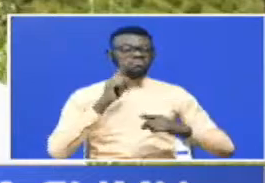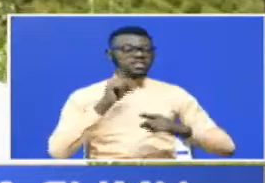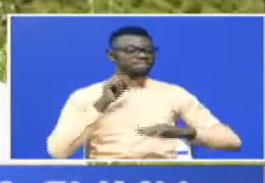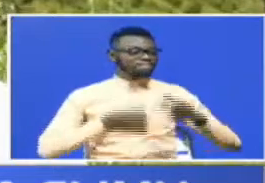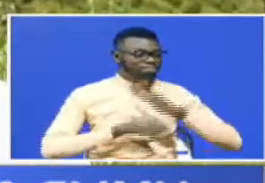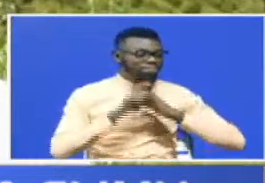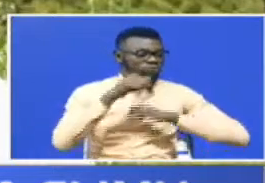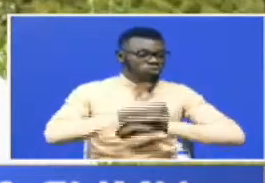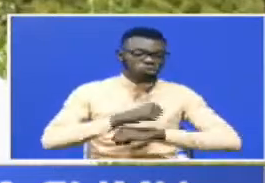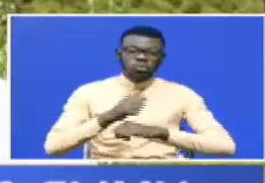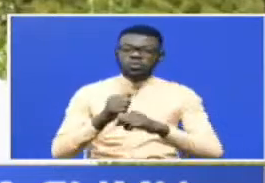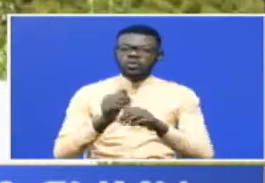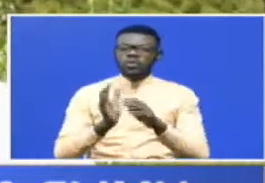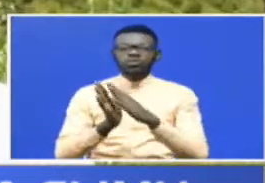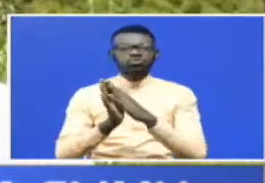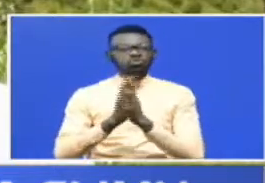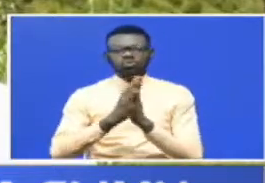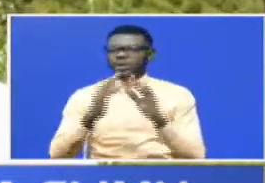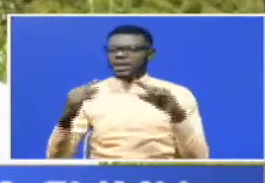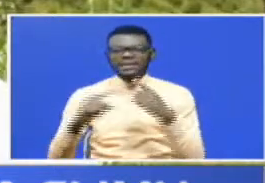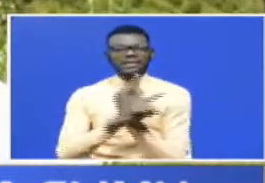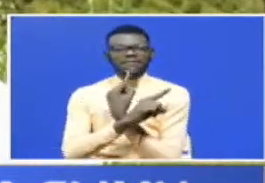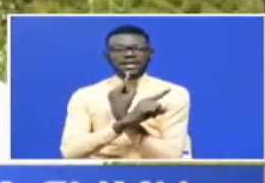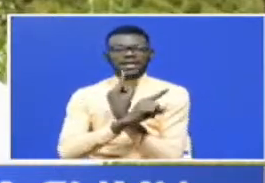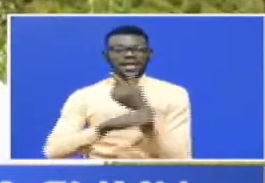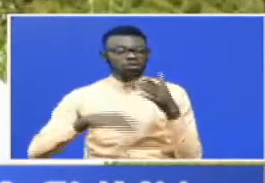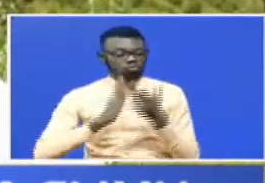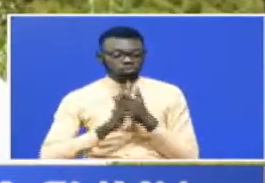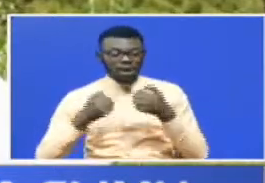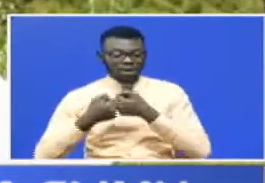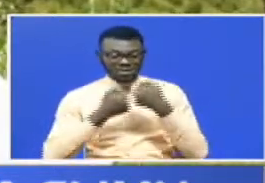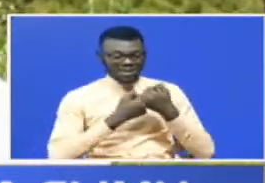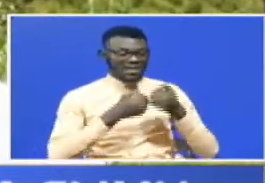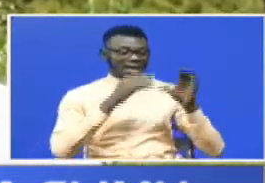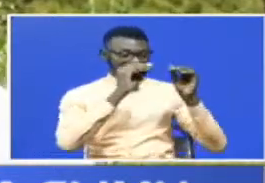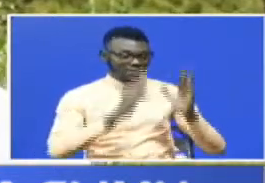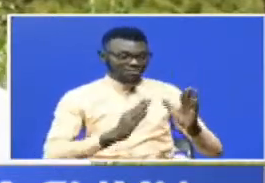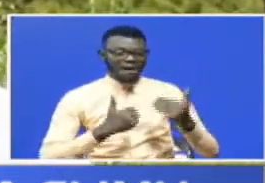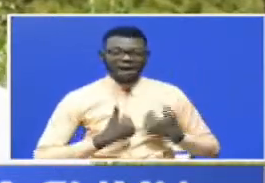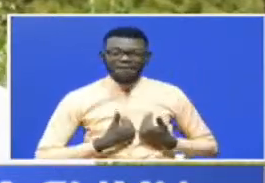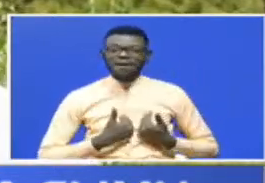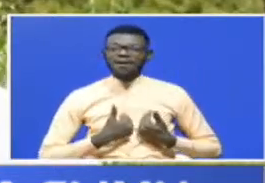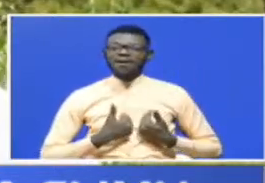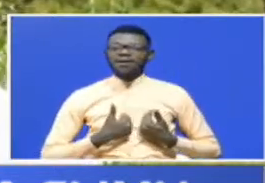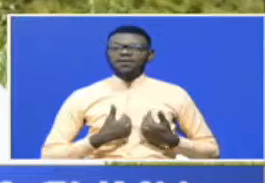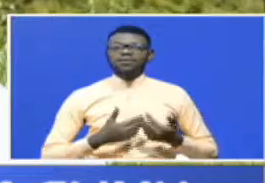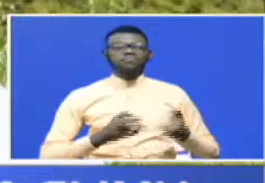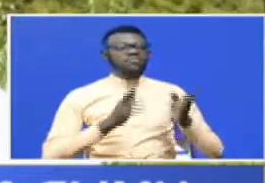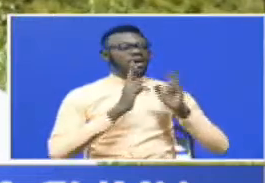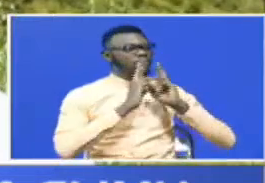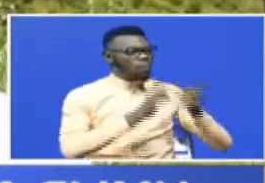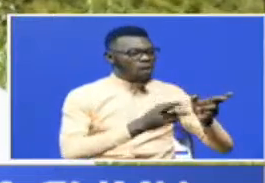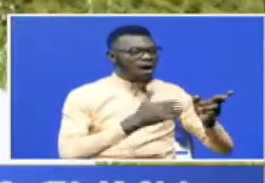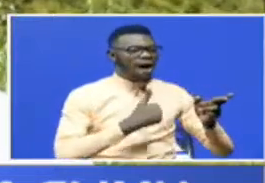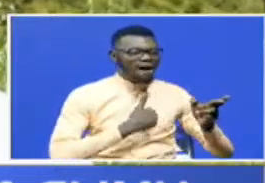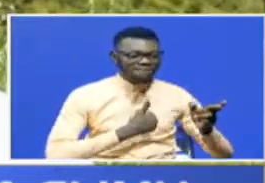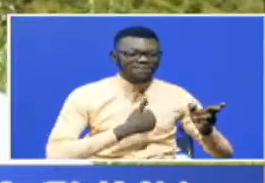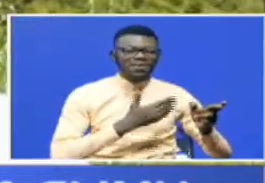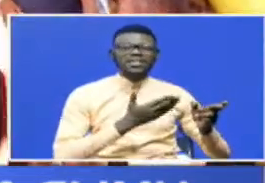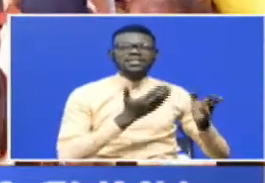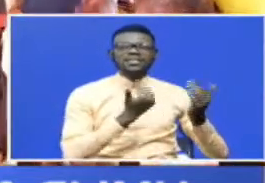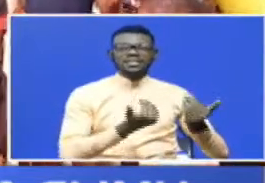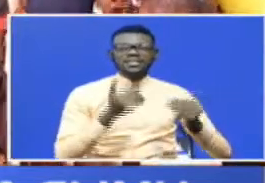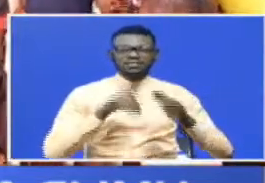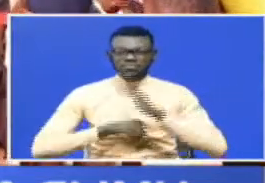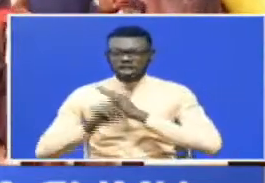different thing, ambayo inapatia pia challenge walimu saa zingine. Huku wamepewa report kwamba wapokee watoto, na utakuta pia